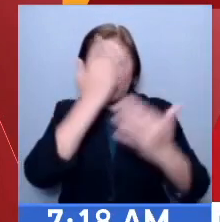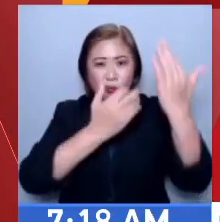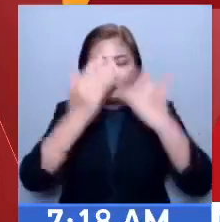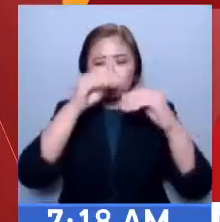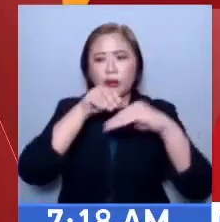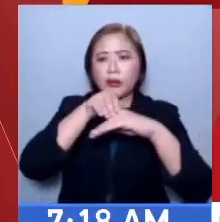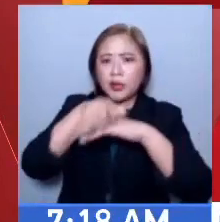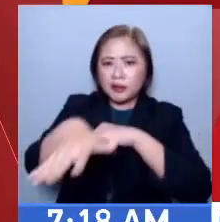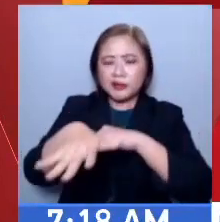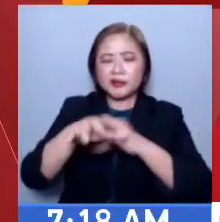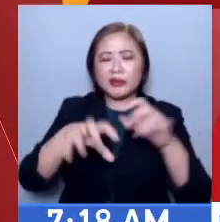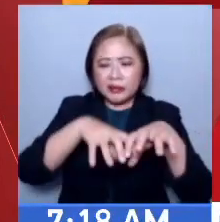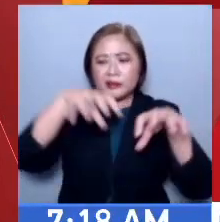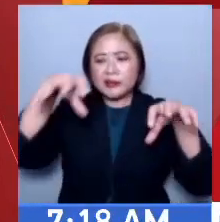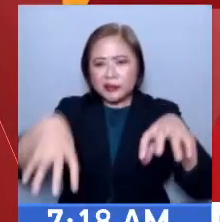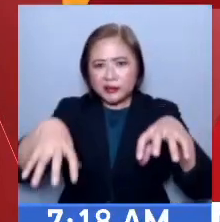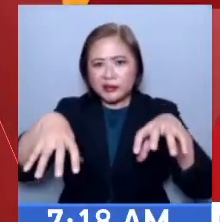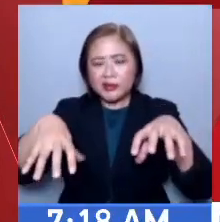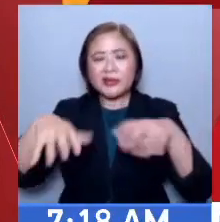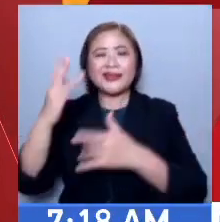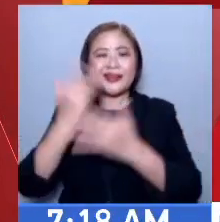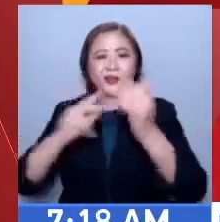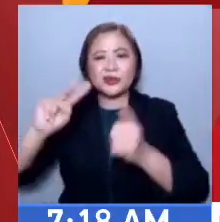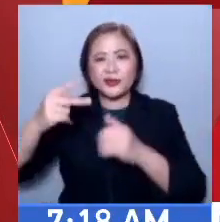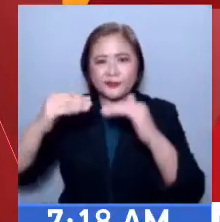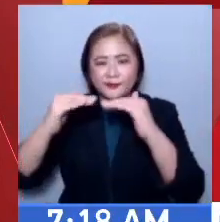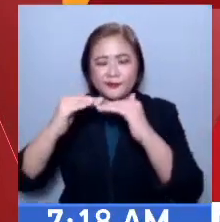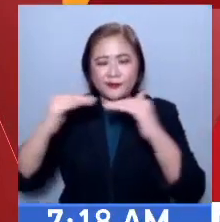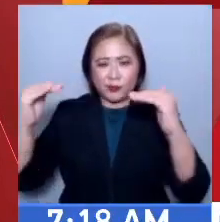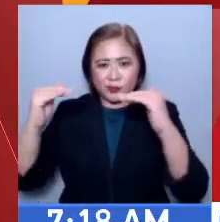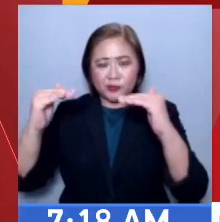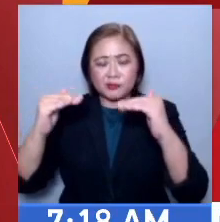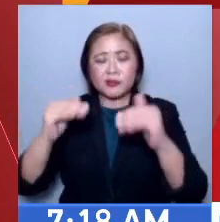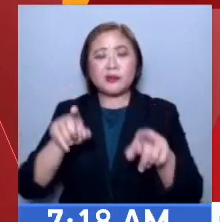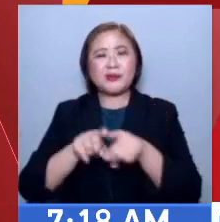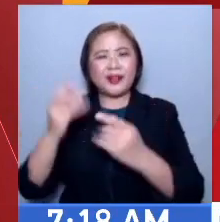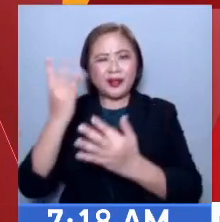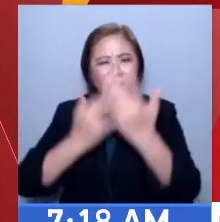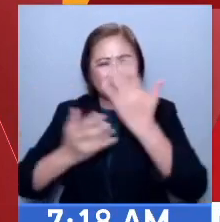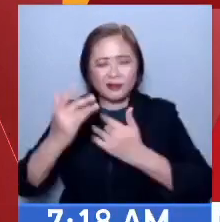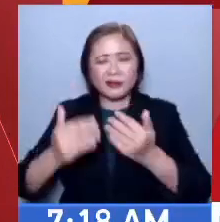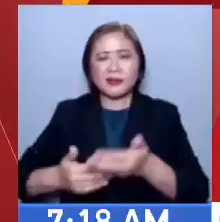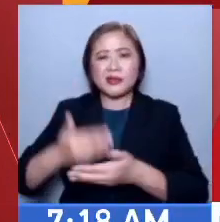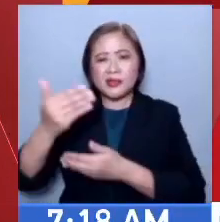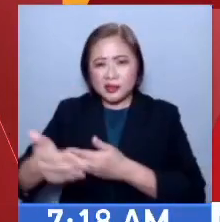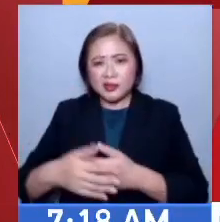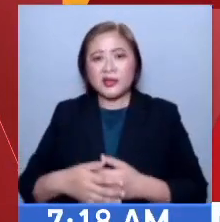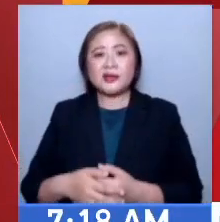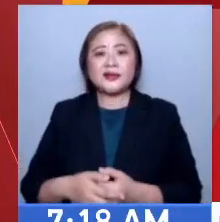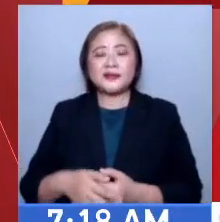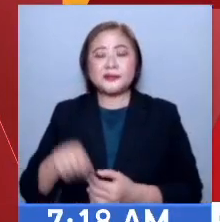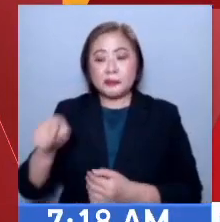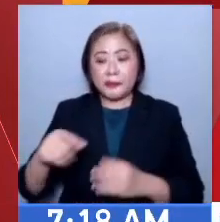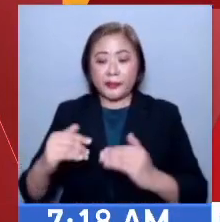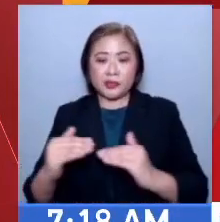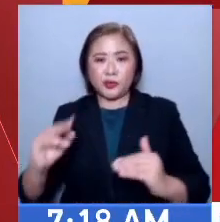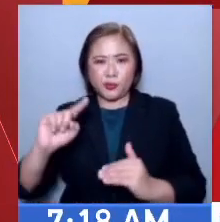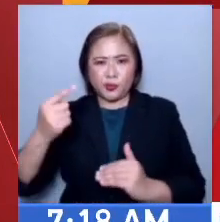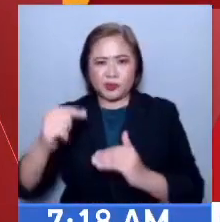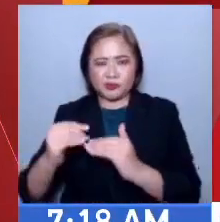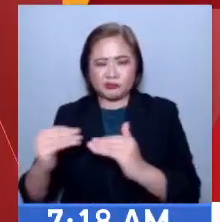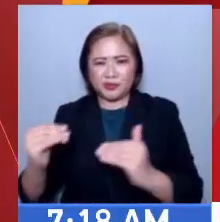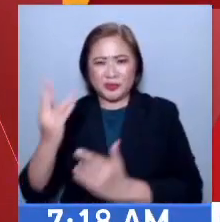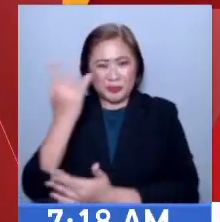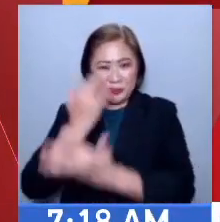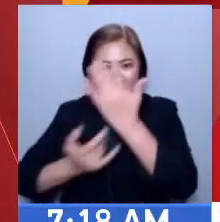kabilang duplex na second floor at the same time yung ground floor po ng one story. Umabot sa